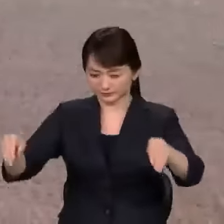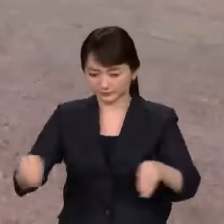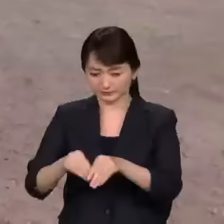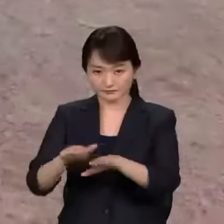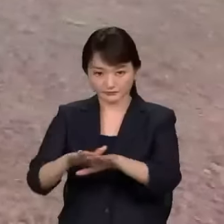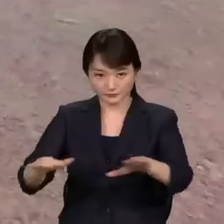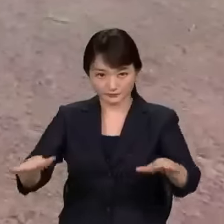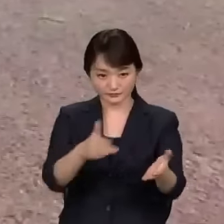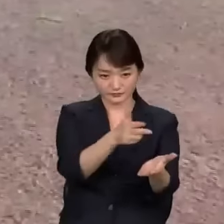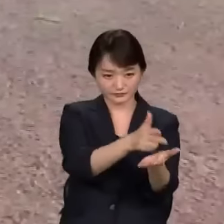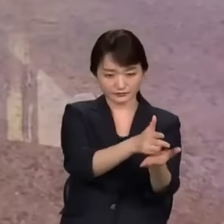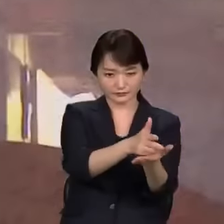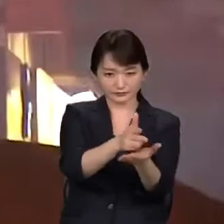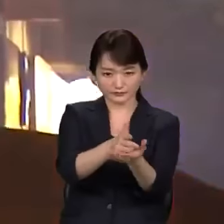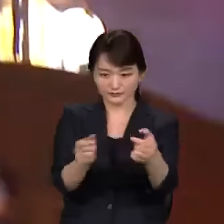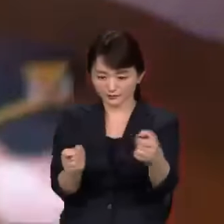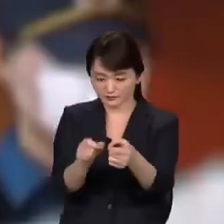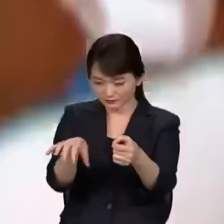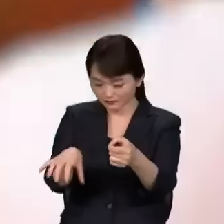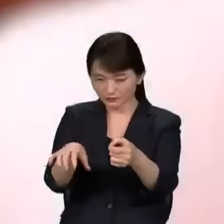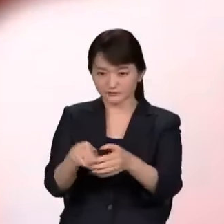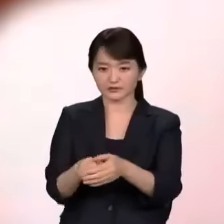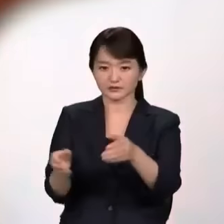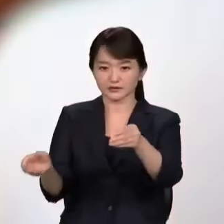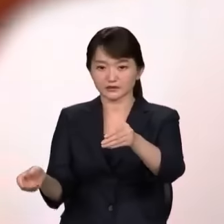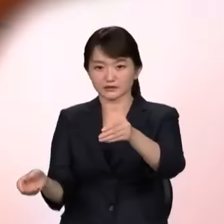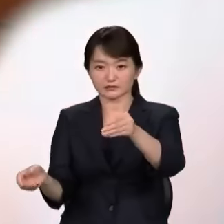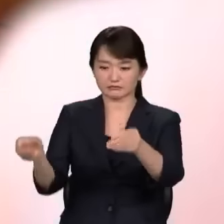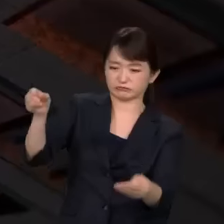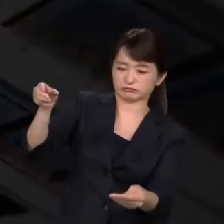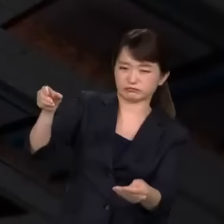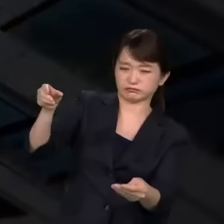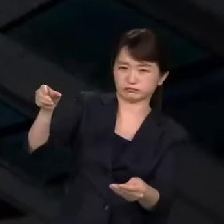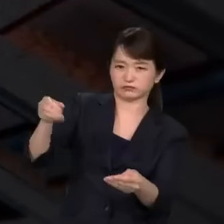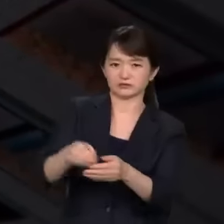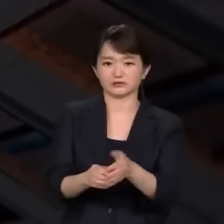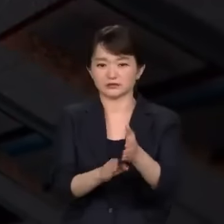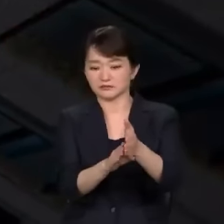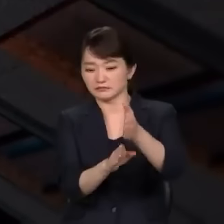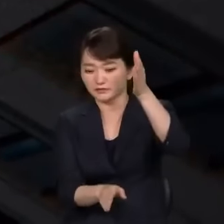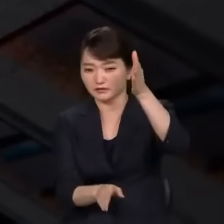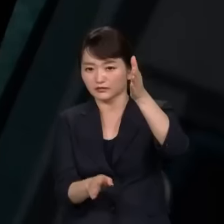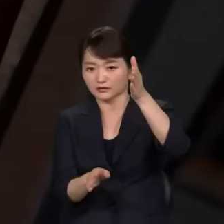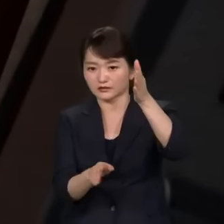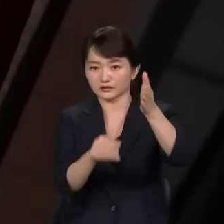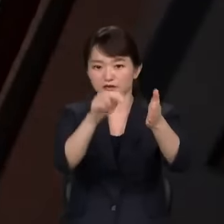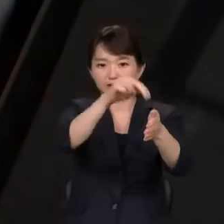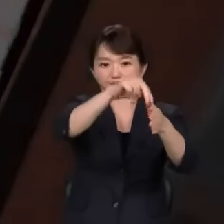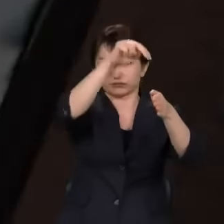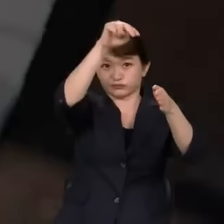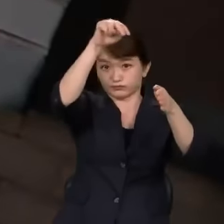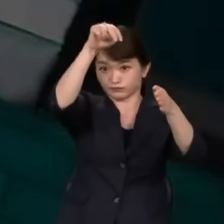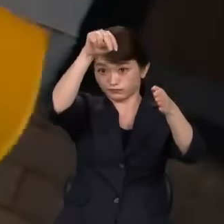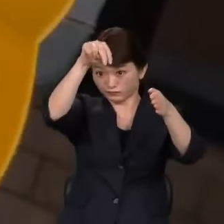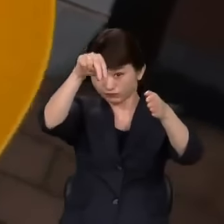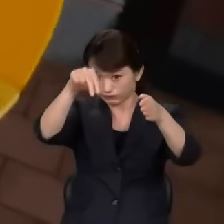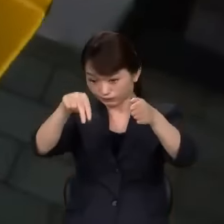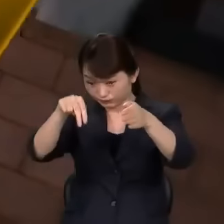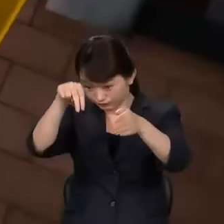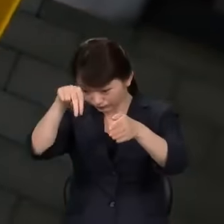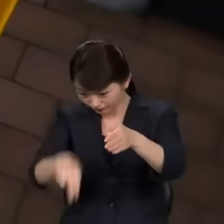입구 경사면이었습니다. 한쪽이 들렸습니다. 거의 벽과 붙어 낙하한 여성은 매트 가장자리에